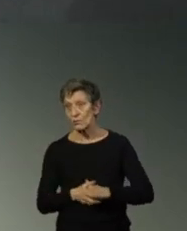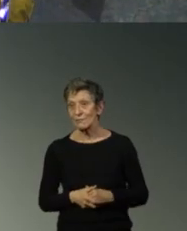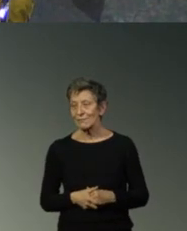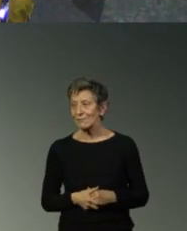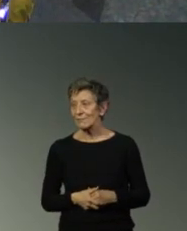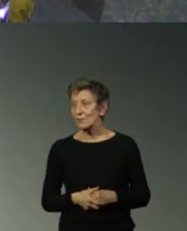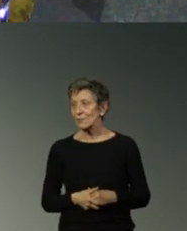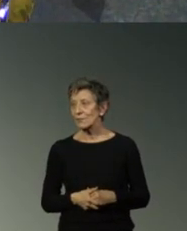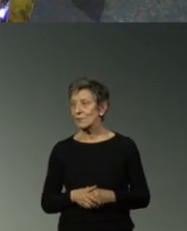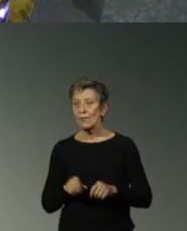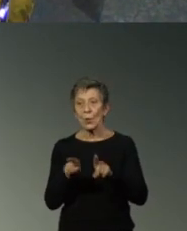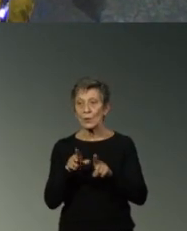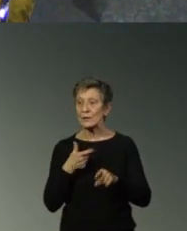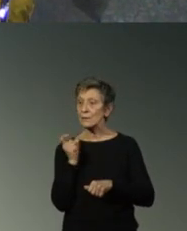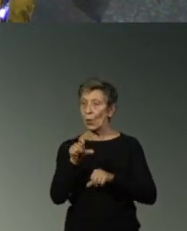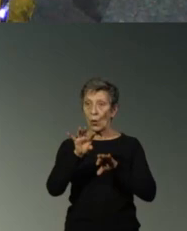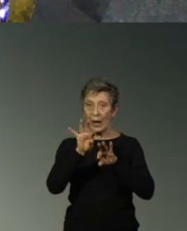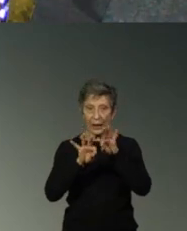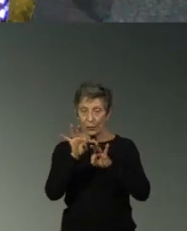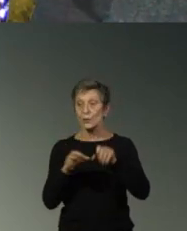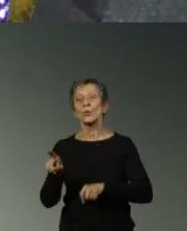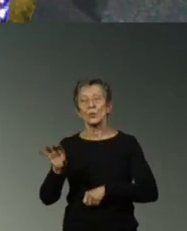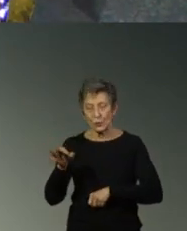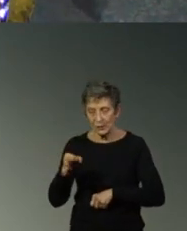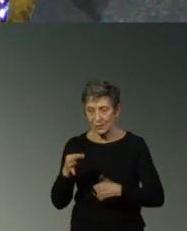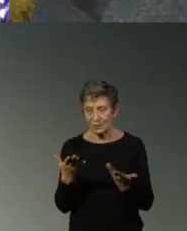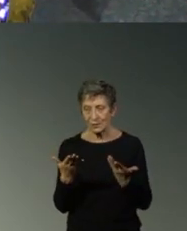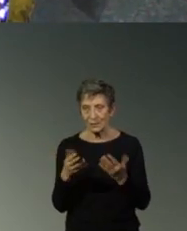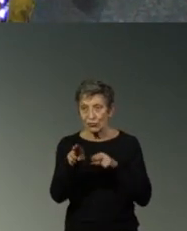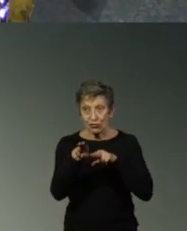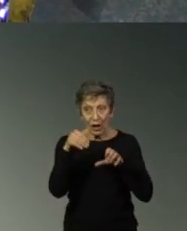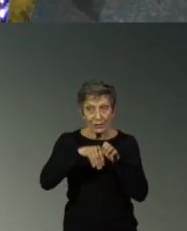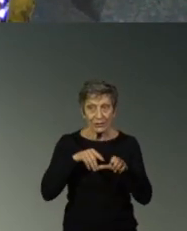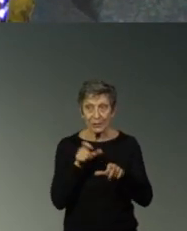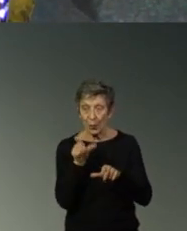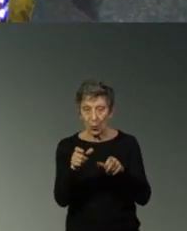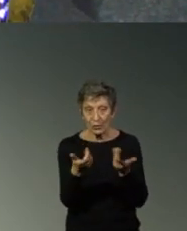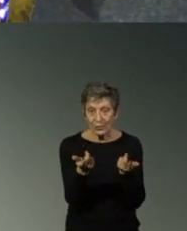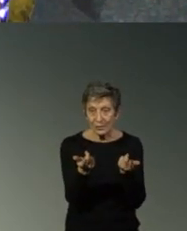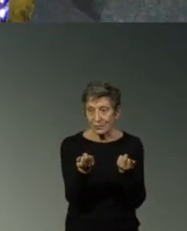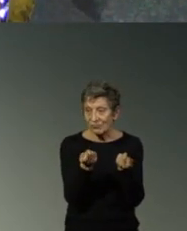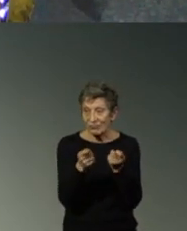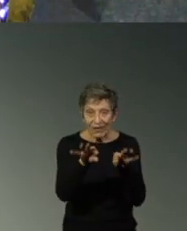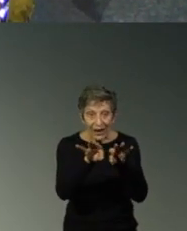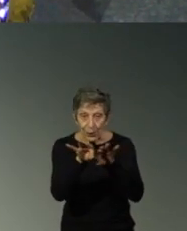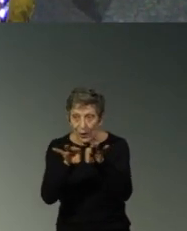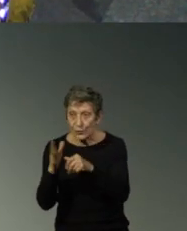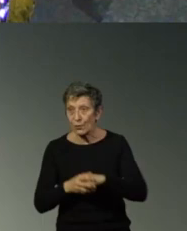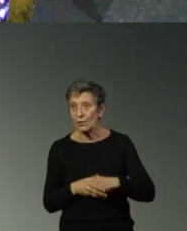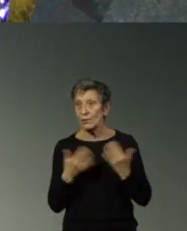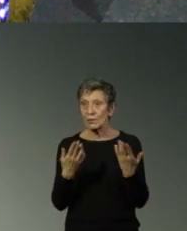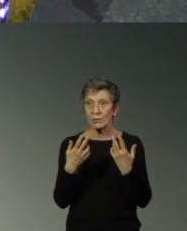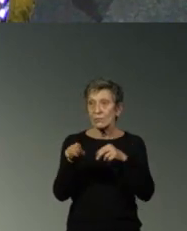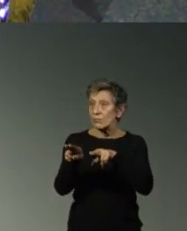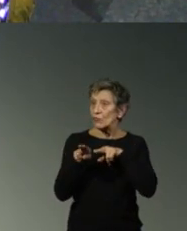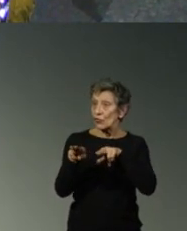Il y a le mot régulation aussi. À la chasse, on régule, ouais. Oui, parce que alors, pour le cas de la chasse, elle n'arrive plus à se justifier